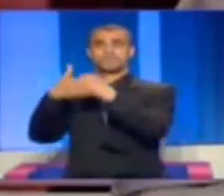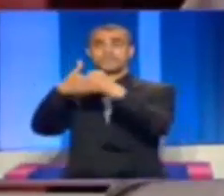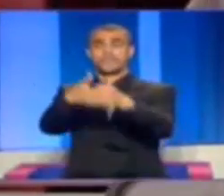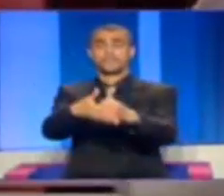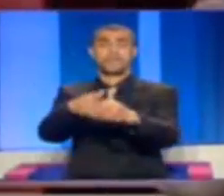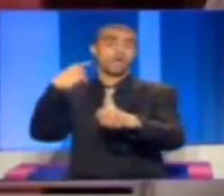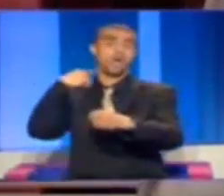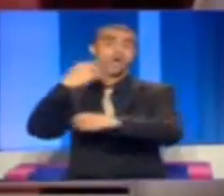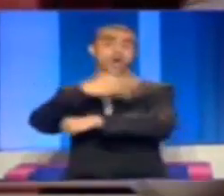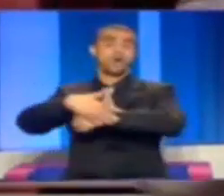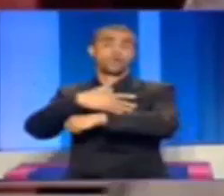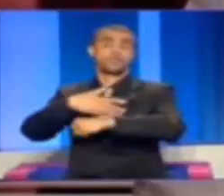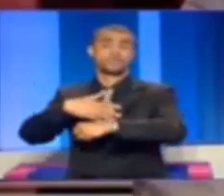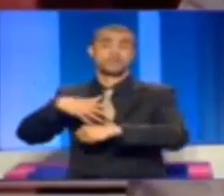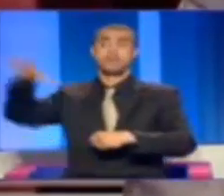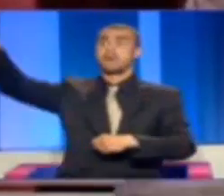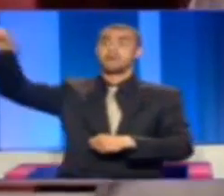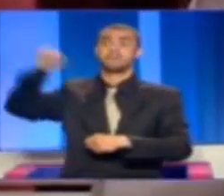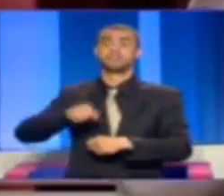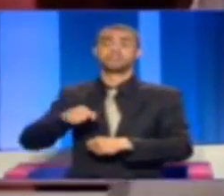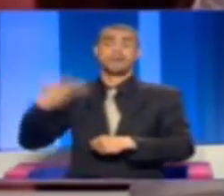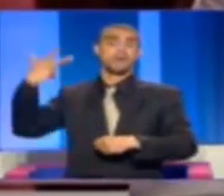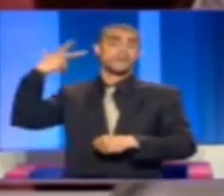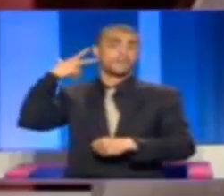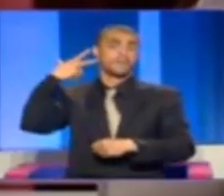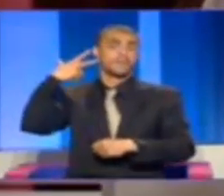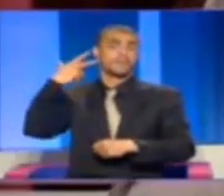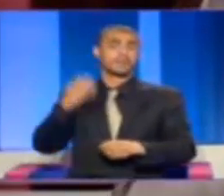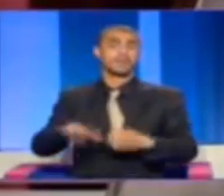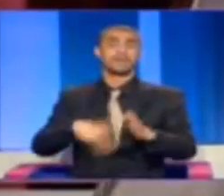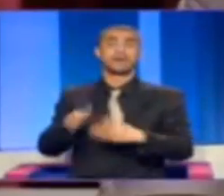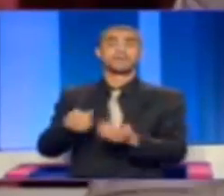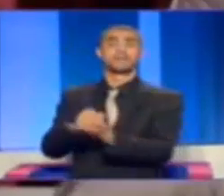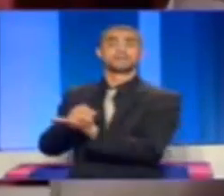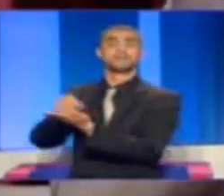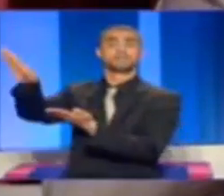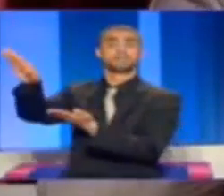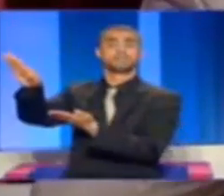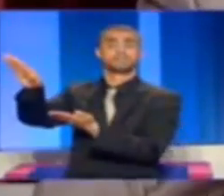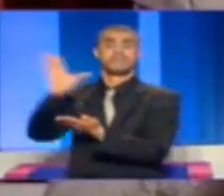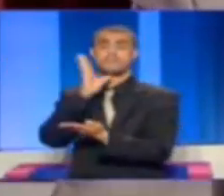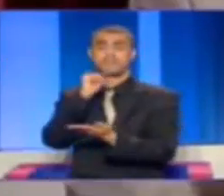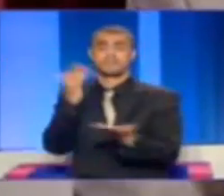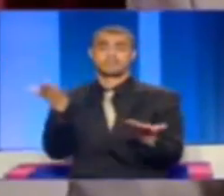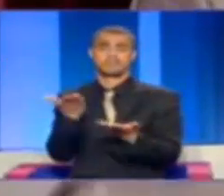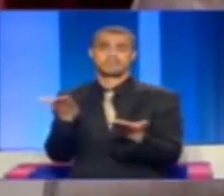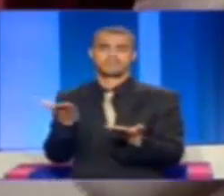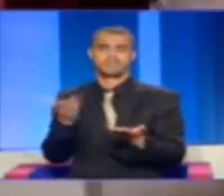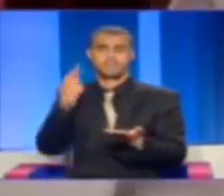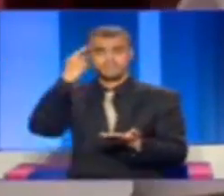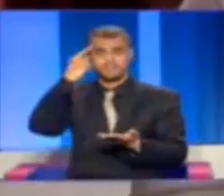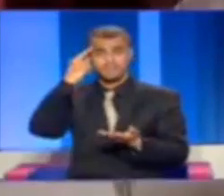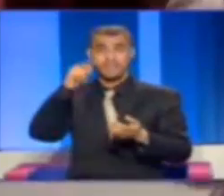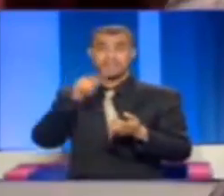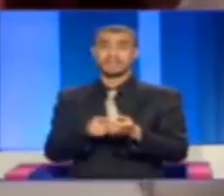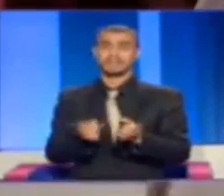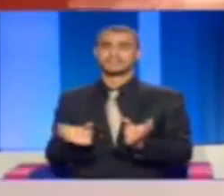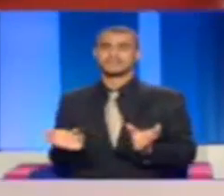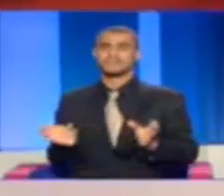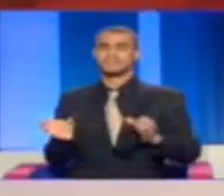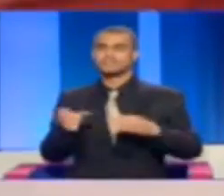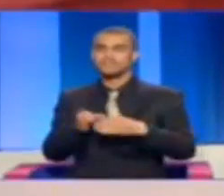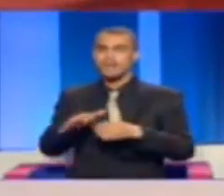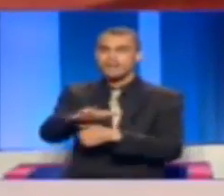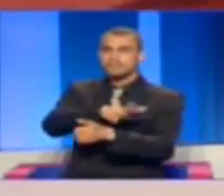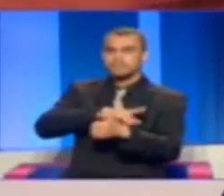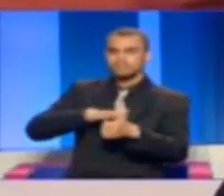نقول له سير تما، في العكس حنا مع العمليه ولكن مع انه يتم المأسسة ديالها